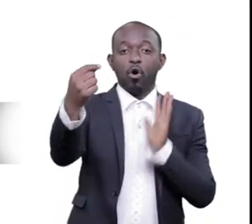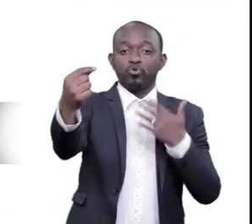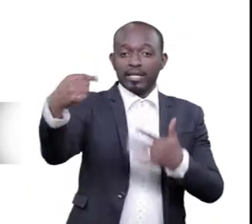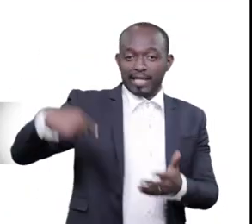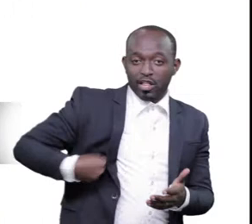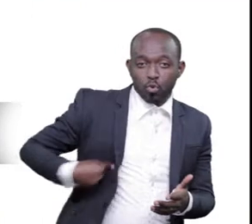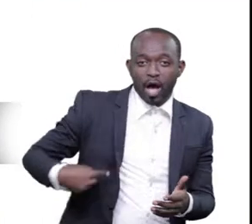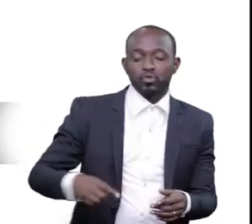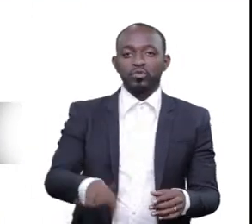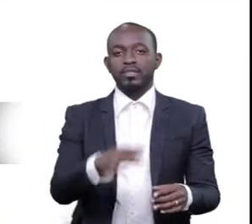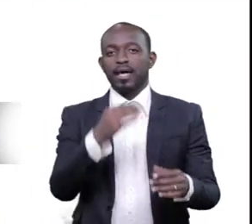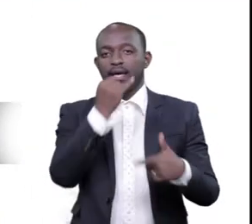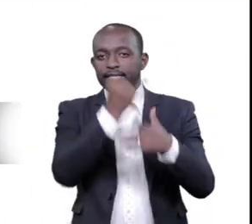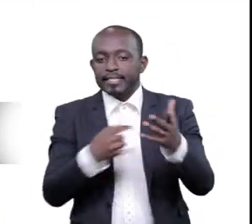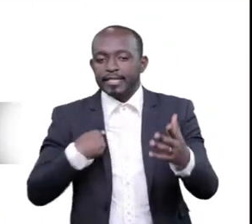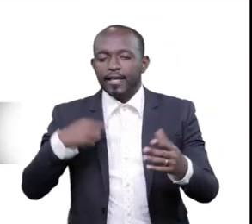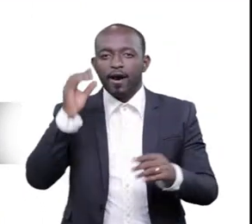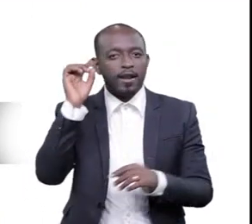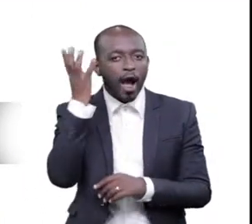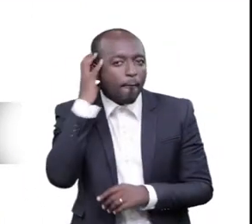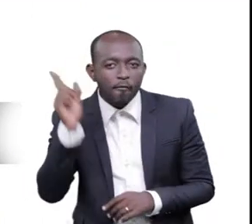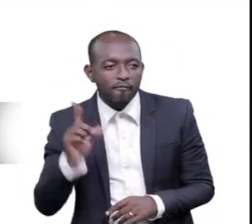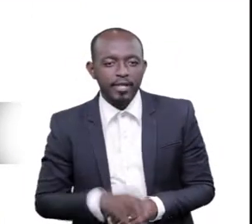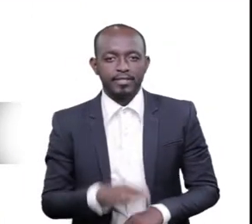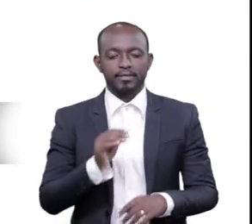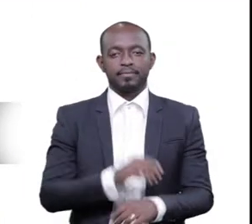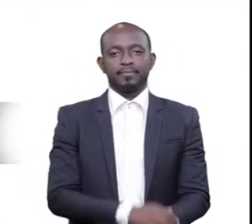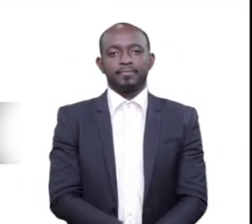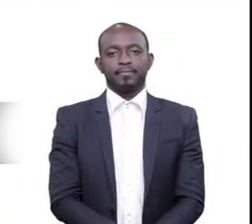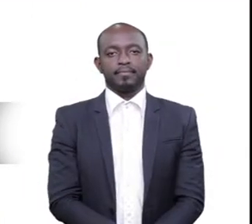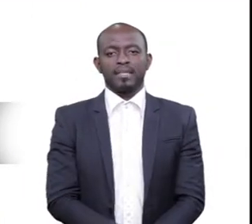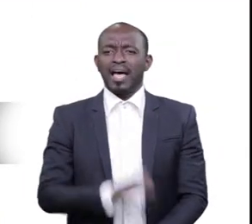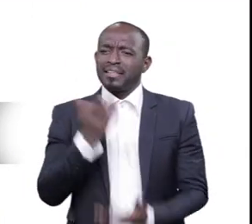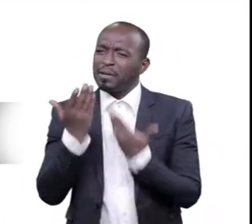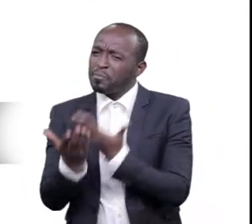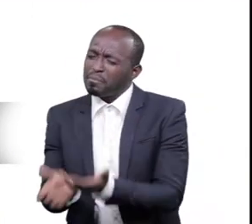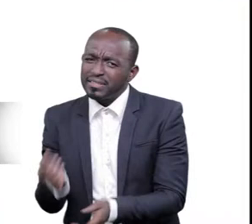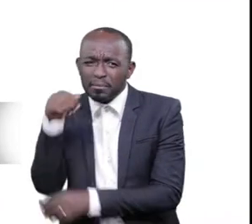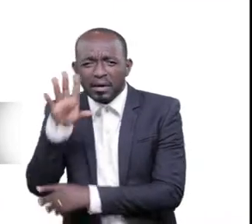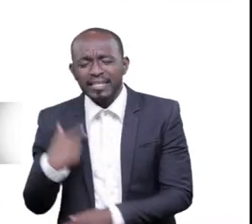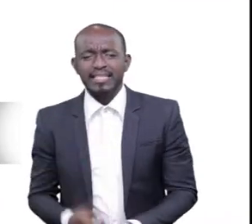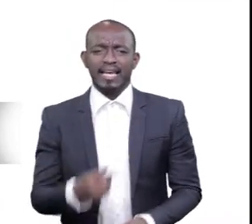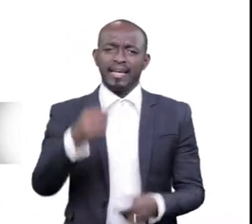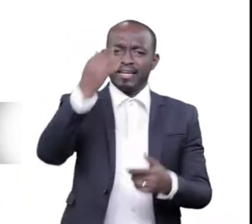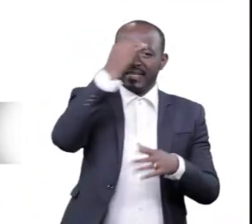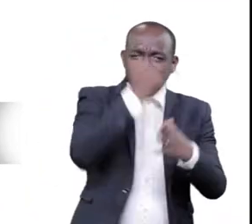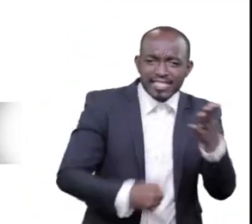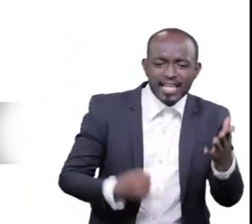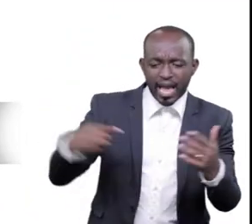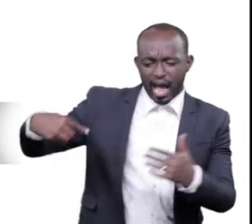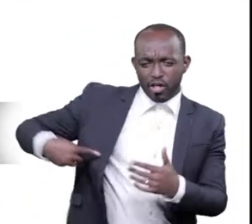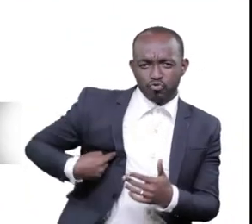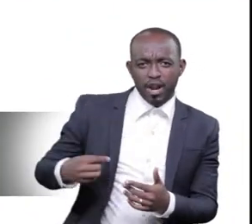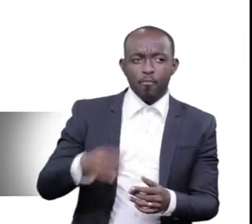utazatwanduza sida ntabwo ujya wumva cyangwa ndangenda ndamubwira none se sida yandurira mu kwandika imyenda cyangwa yandurira mu